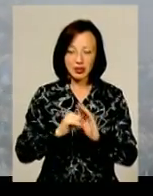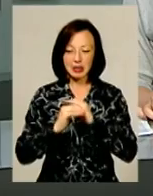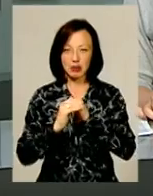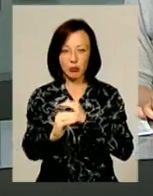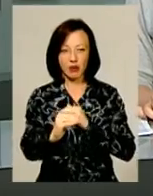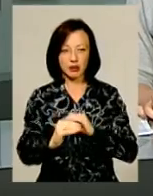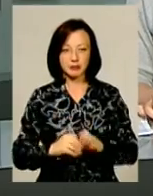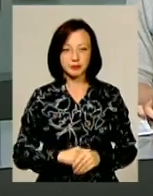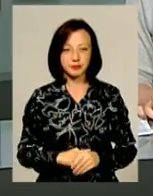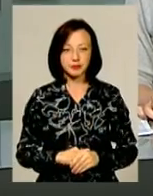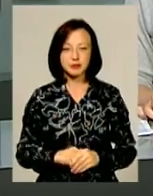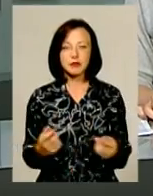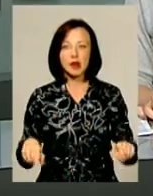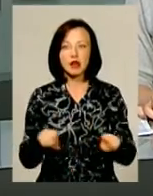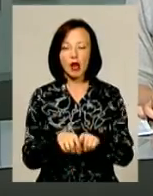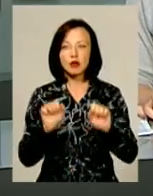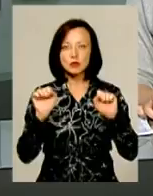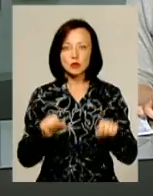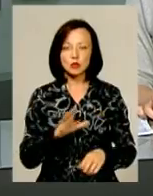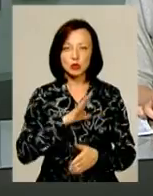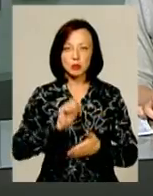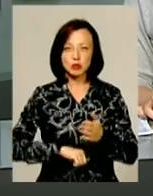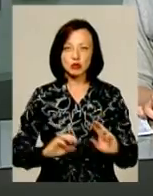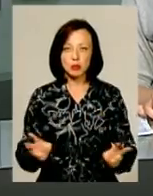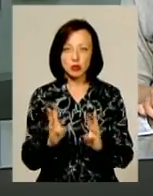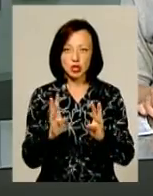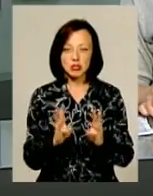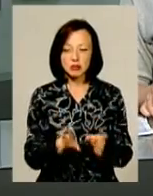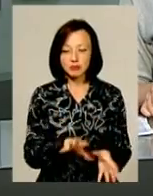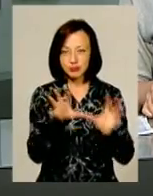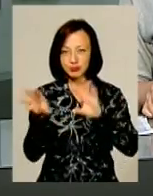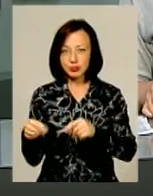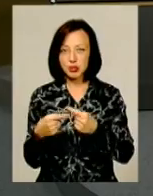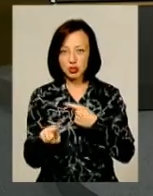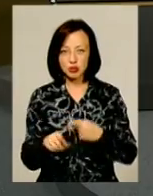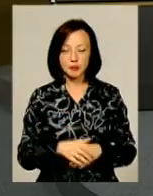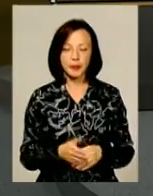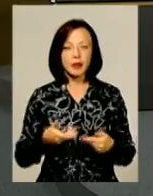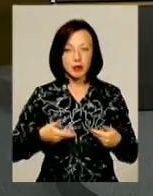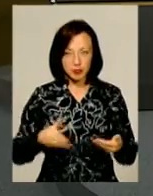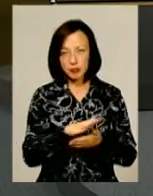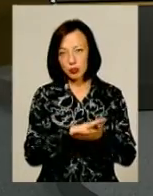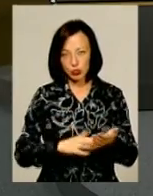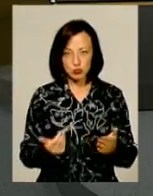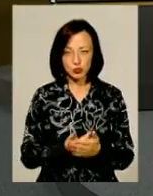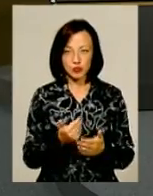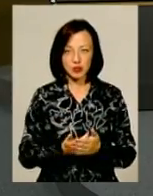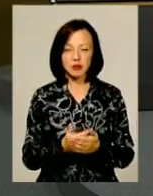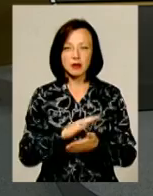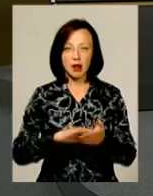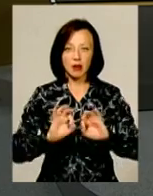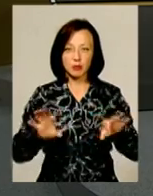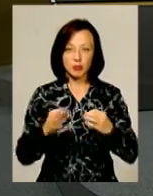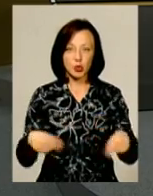його поверхнею. А також може стати причиною пожеж в екосистемах. А ми продовжуємо наш випуск і далі у